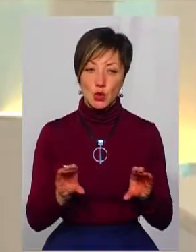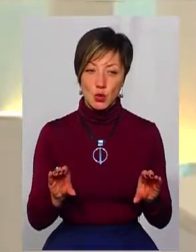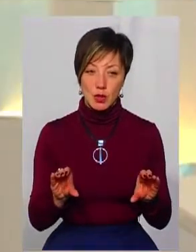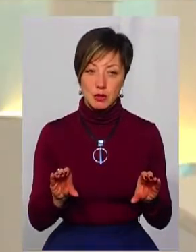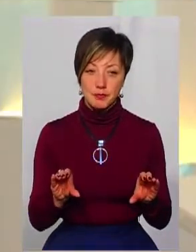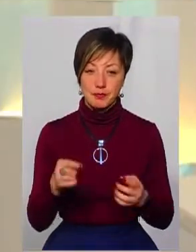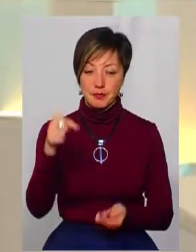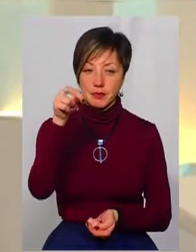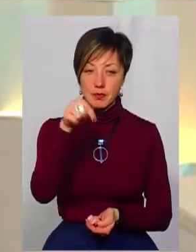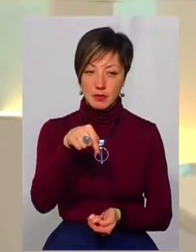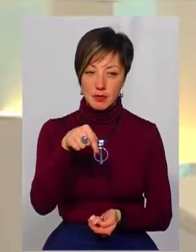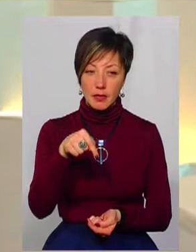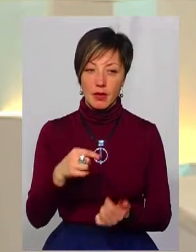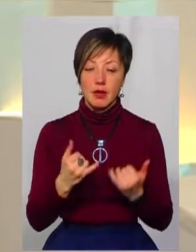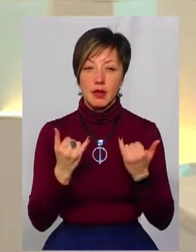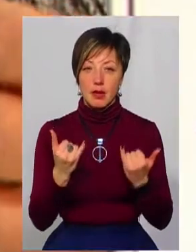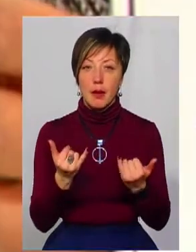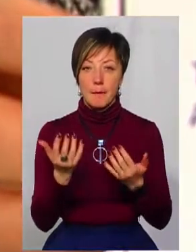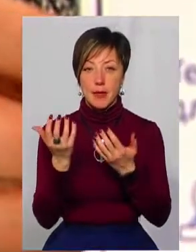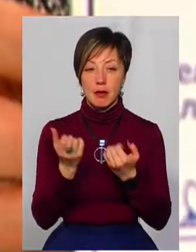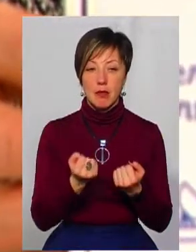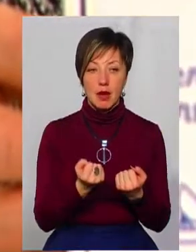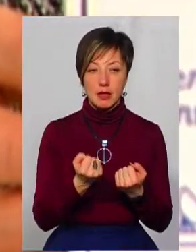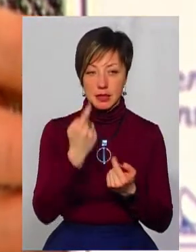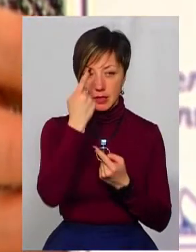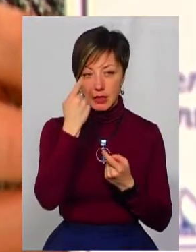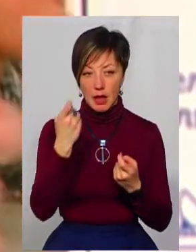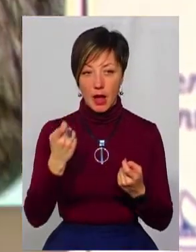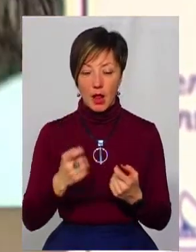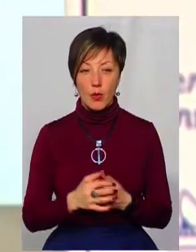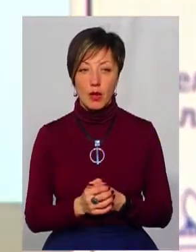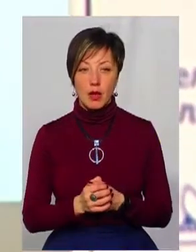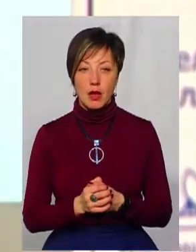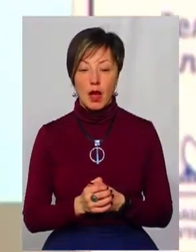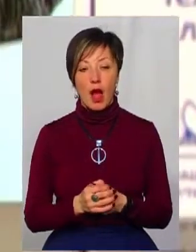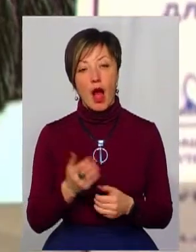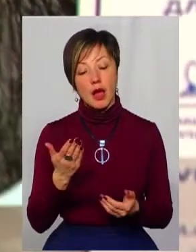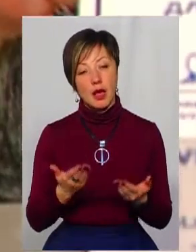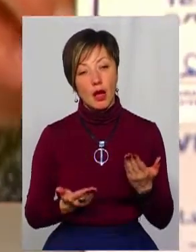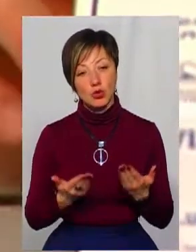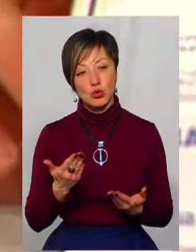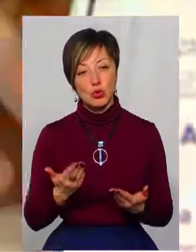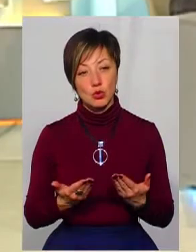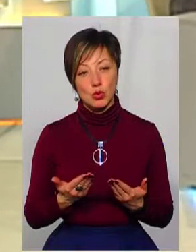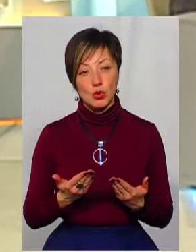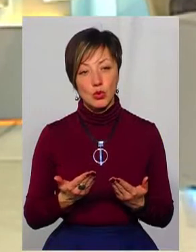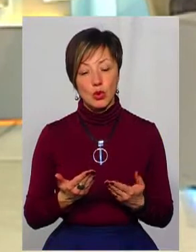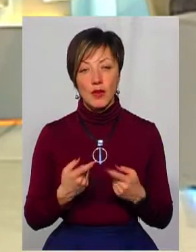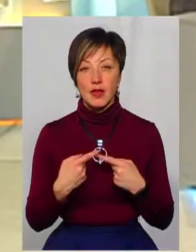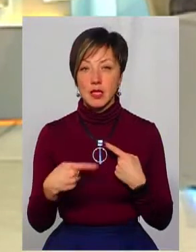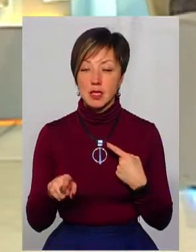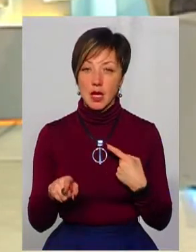так, підходять для приймання сигналу. А якщо